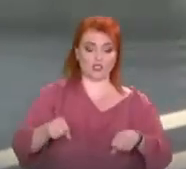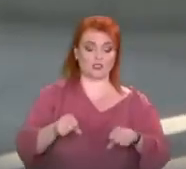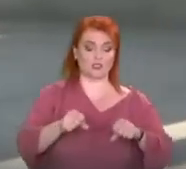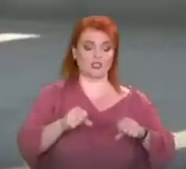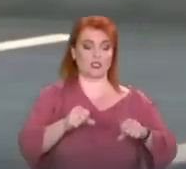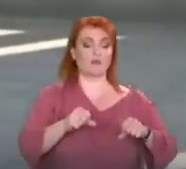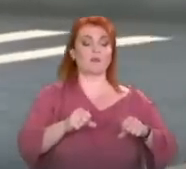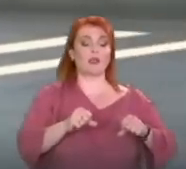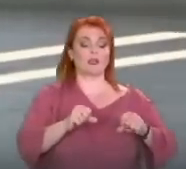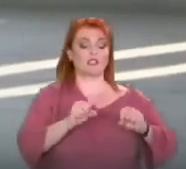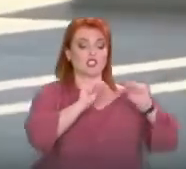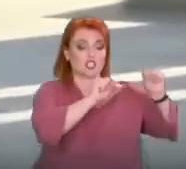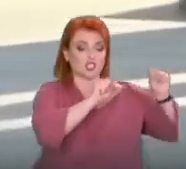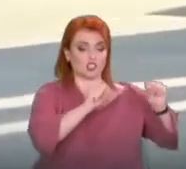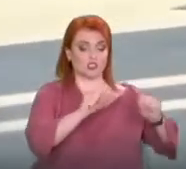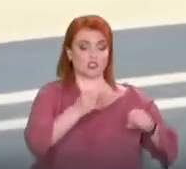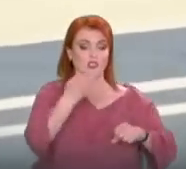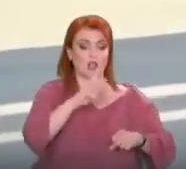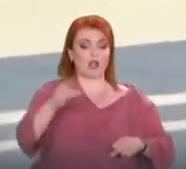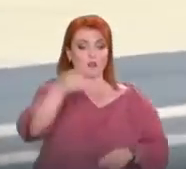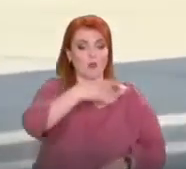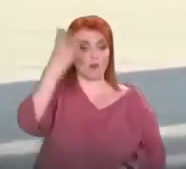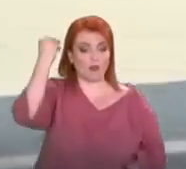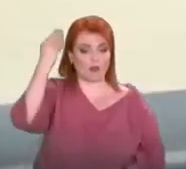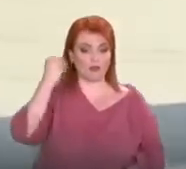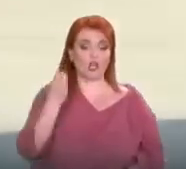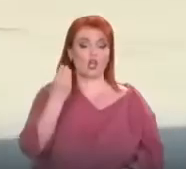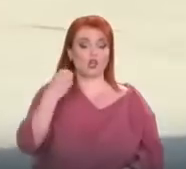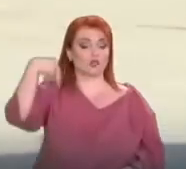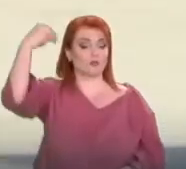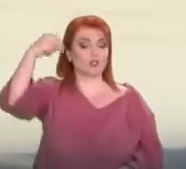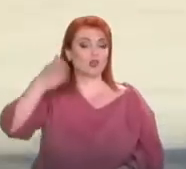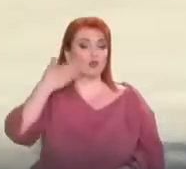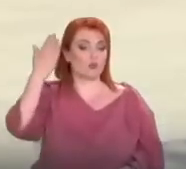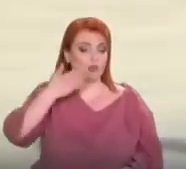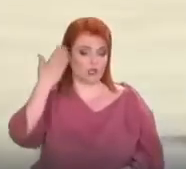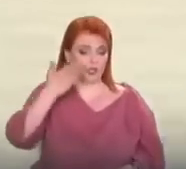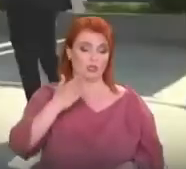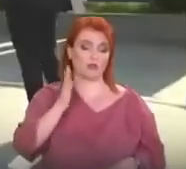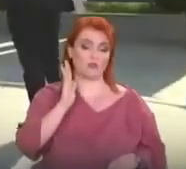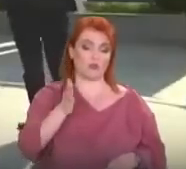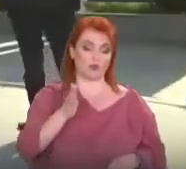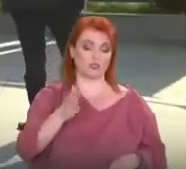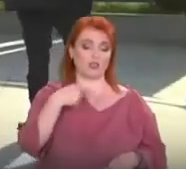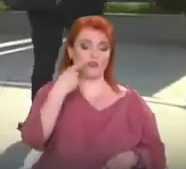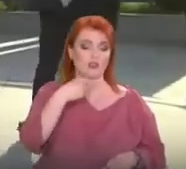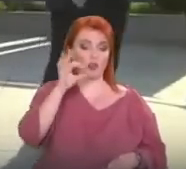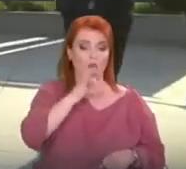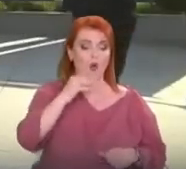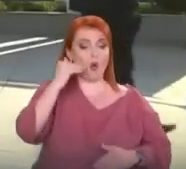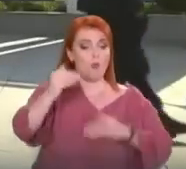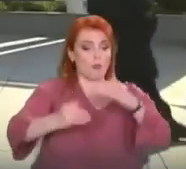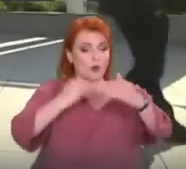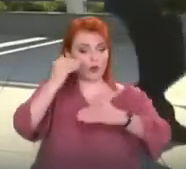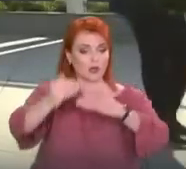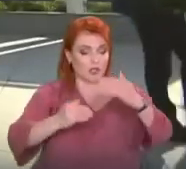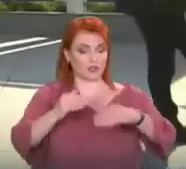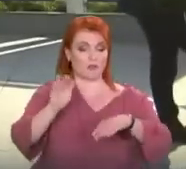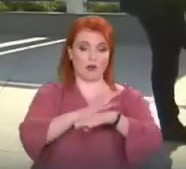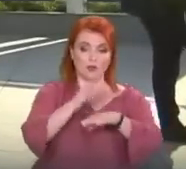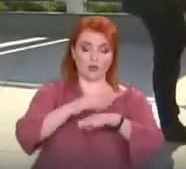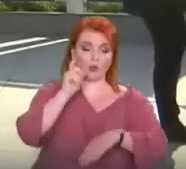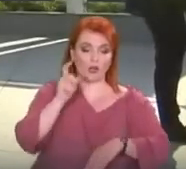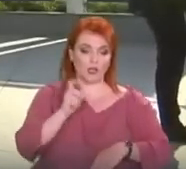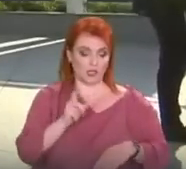Moldova. Totodată, șeful statului român va sublinia necesitatea unor decizii clare la summit privind progresul concret al Ucrainei pe